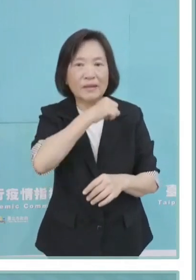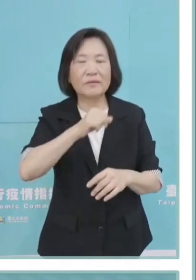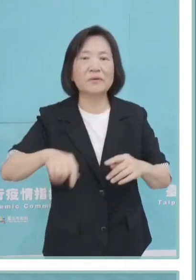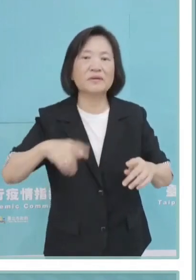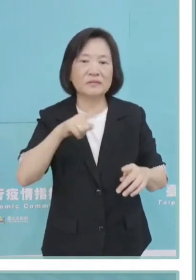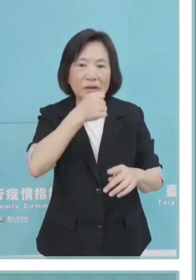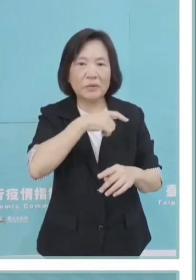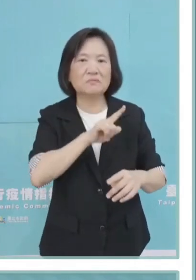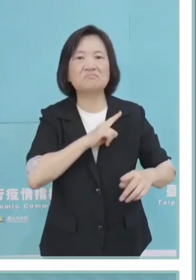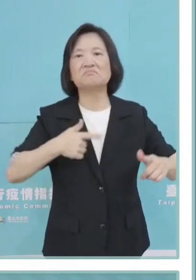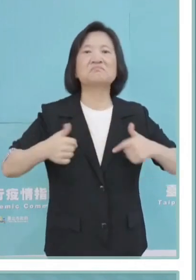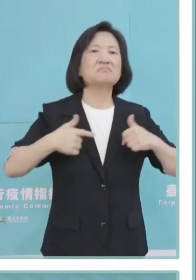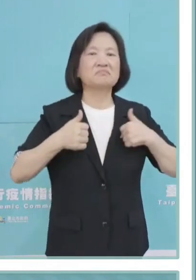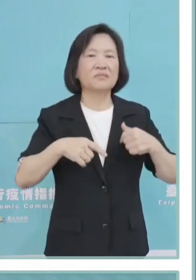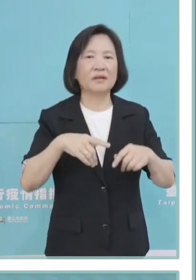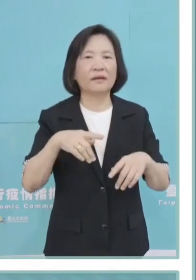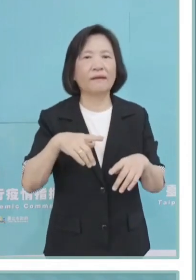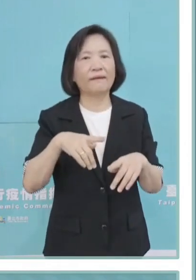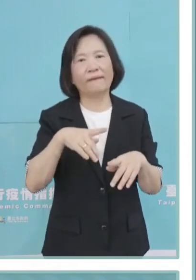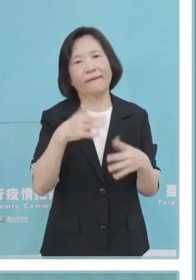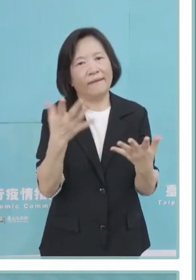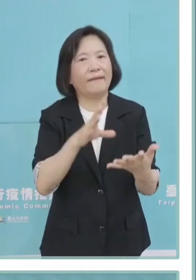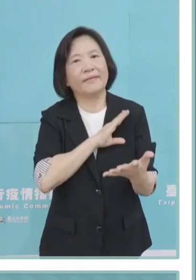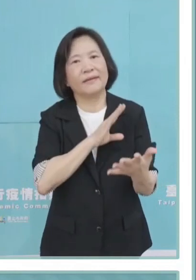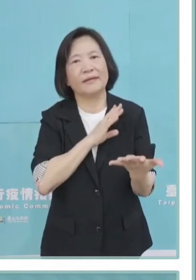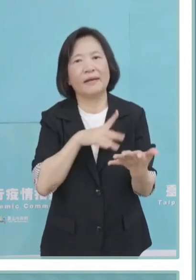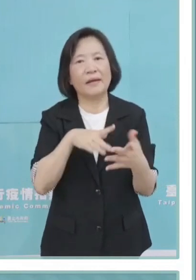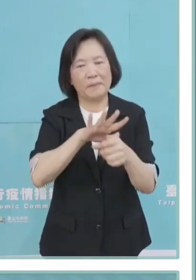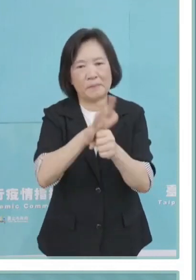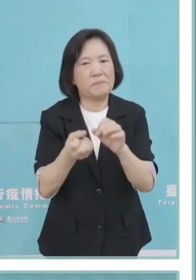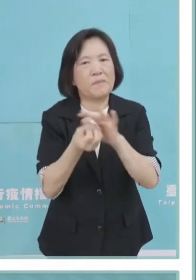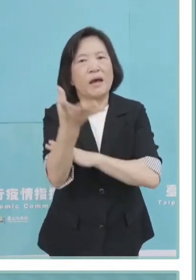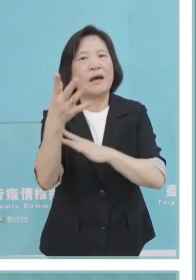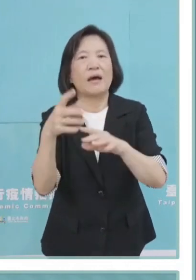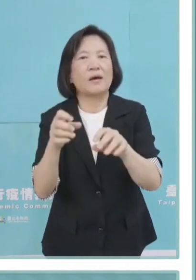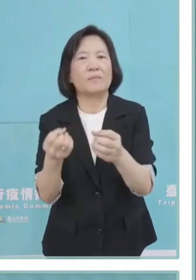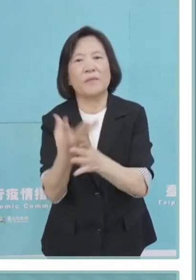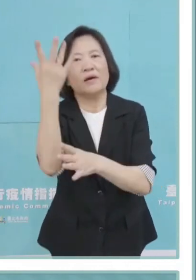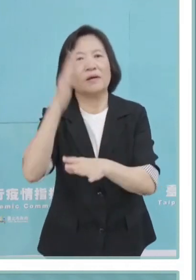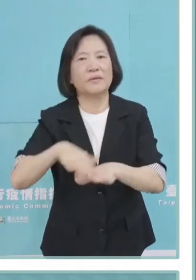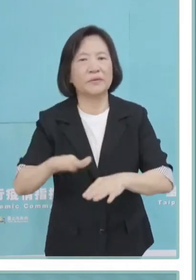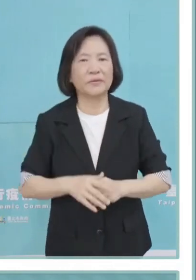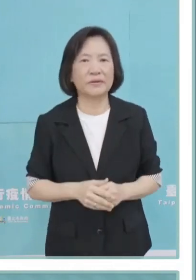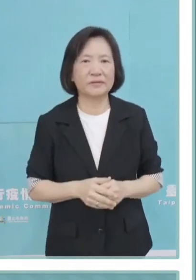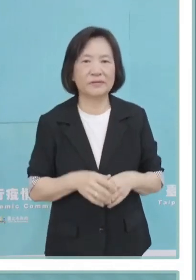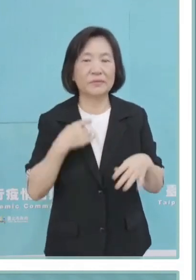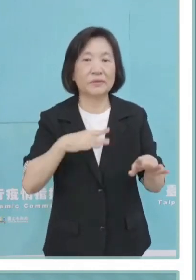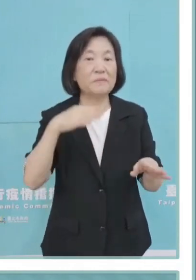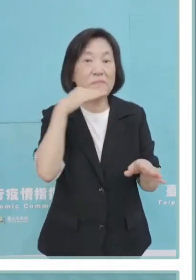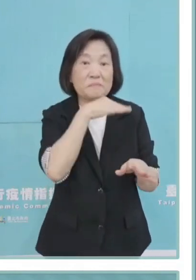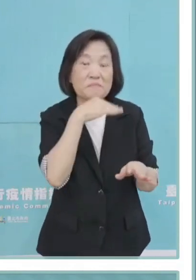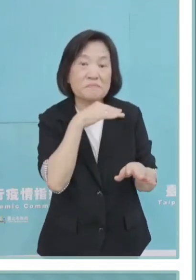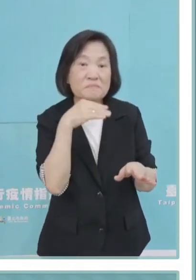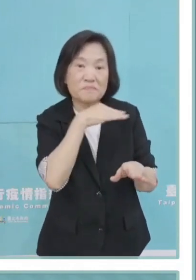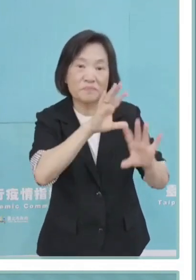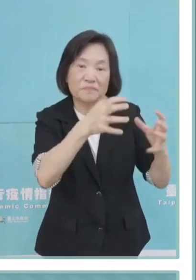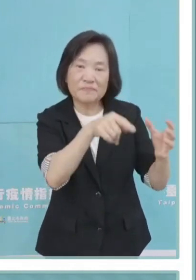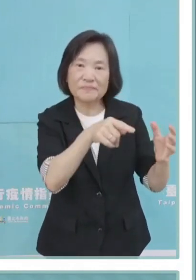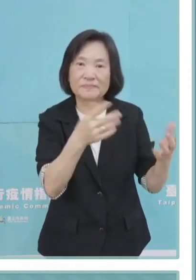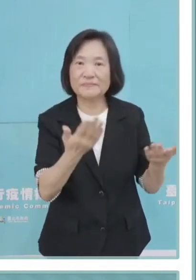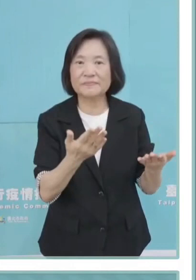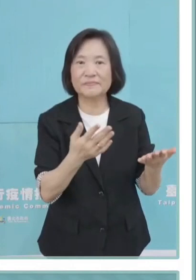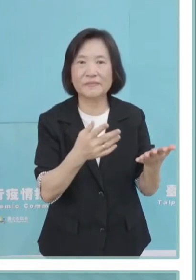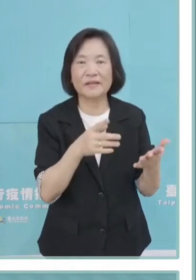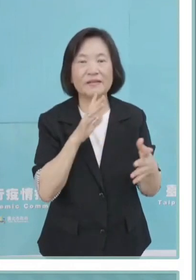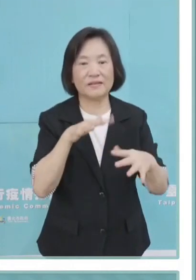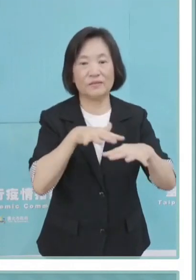满才造成防疫破功。 捷克的问题哦，这个是这样的哦，因为布